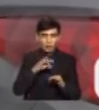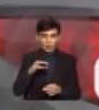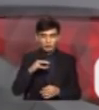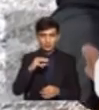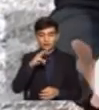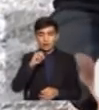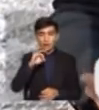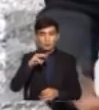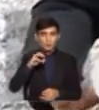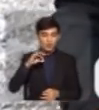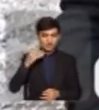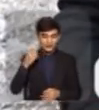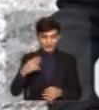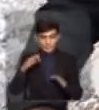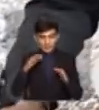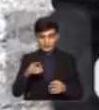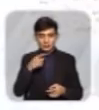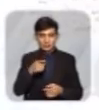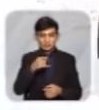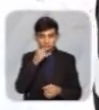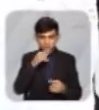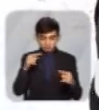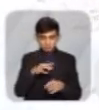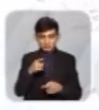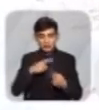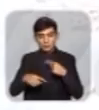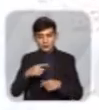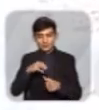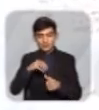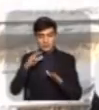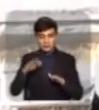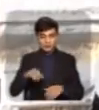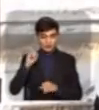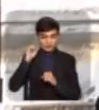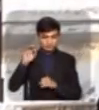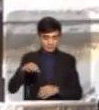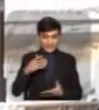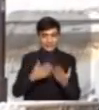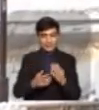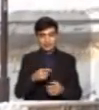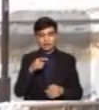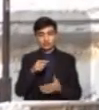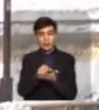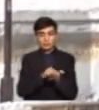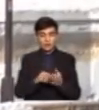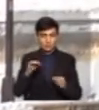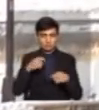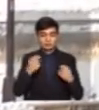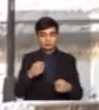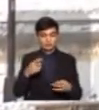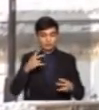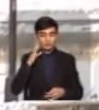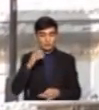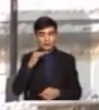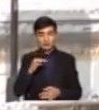таможенного союза, то его придется либо вернуть в ту страну, либо продать на запчасти. Там либо автомобили с правым рулем, либо они не